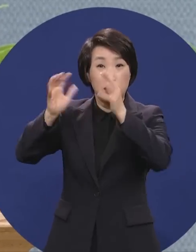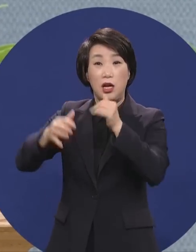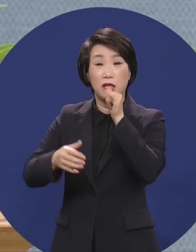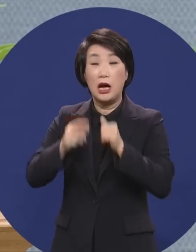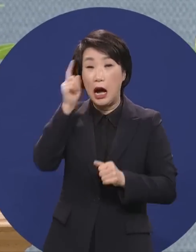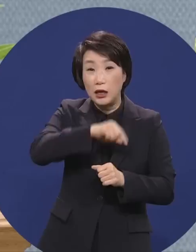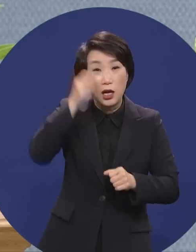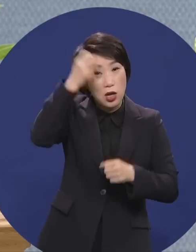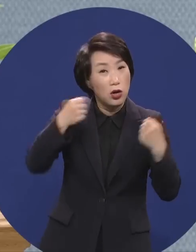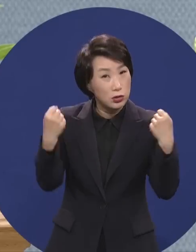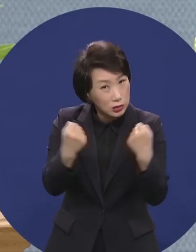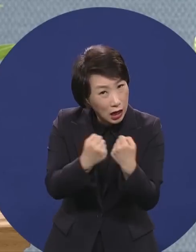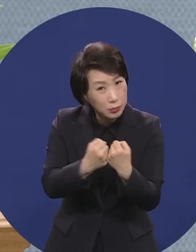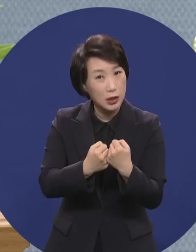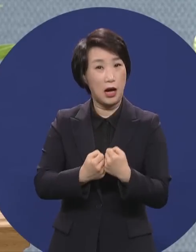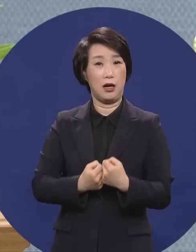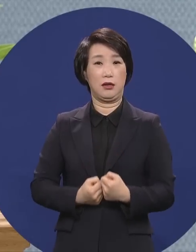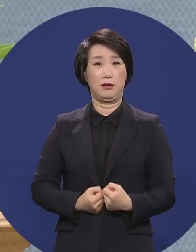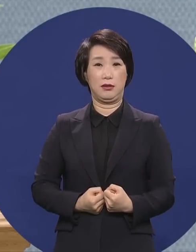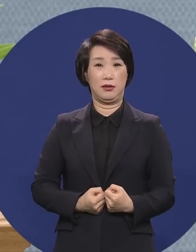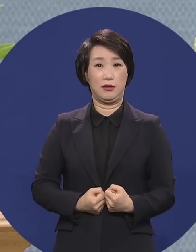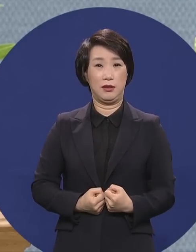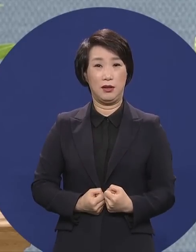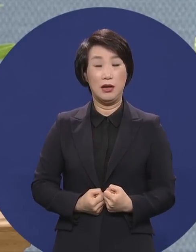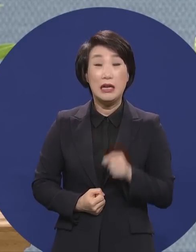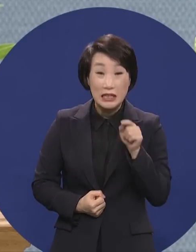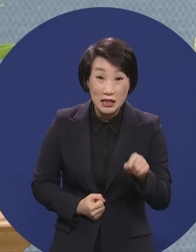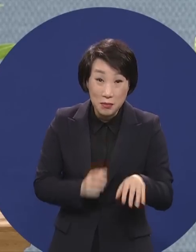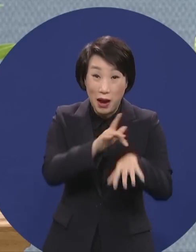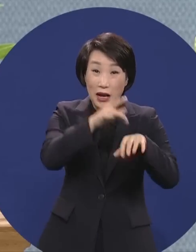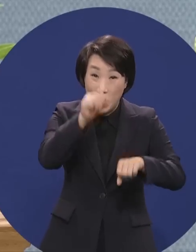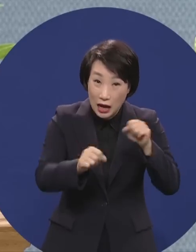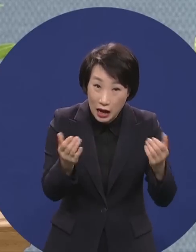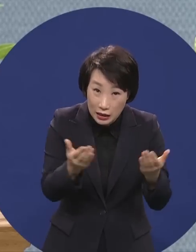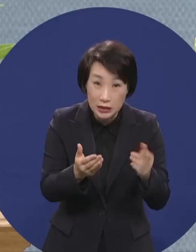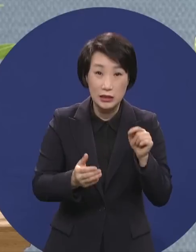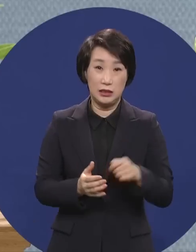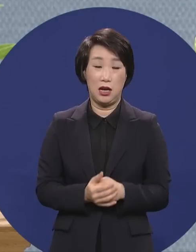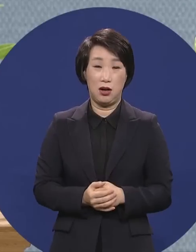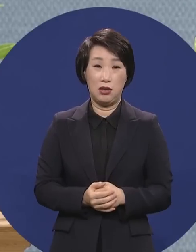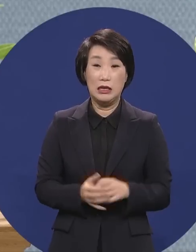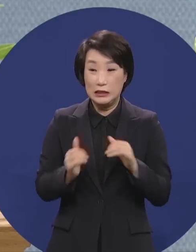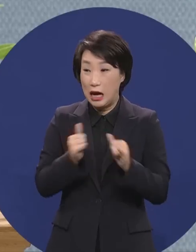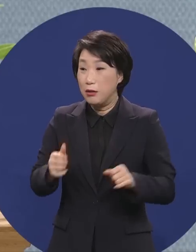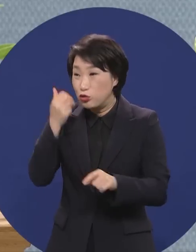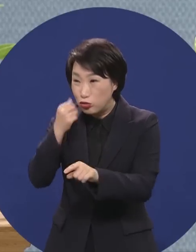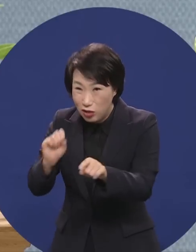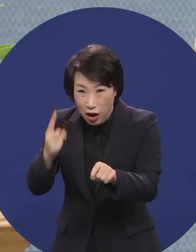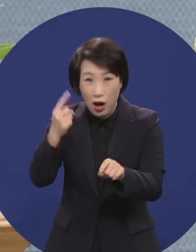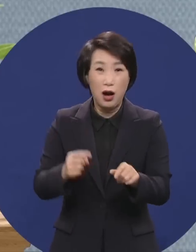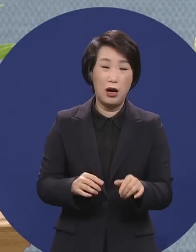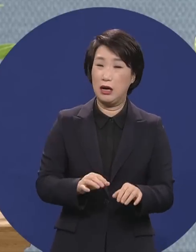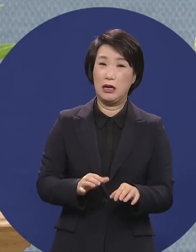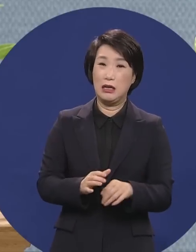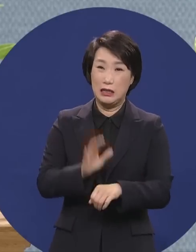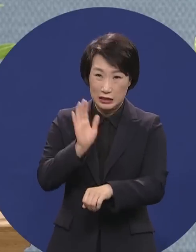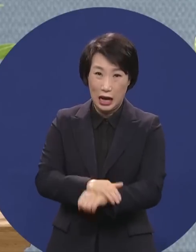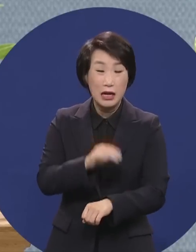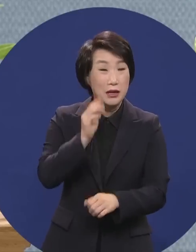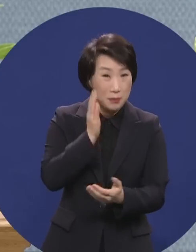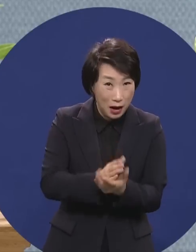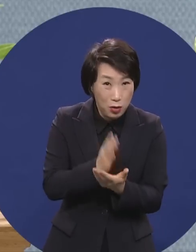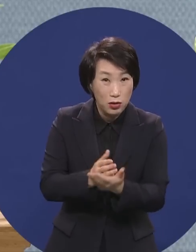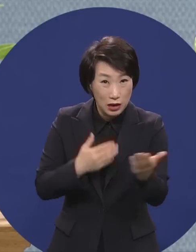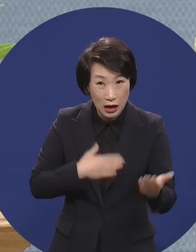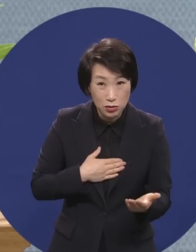있는 악의 영들과의 대함이여, 그놈들이 오는 거야. 사람 탓하지 마, 혈육 탓하지